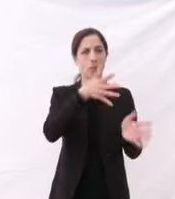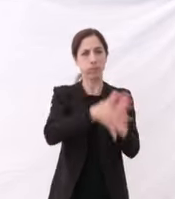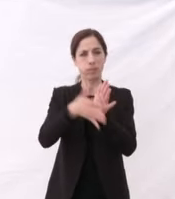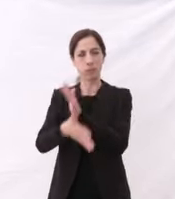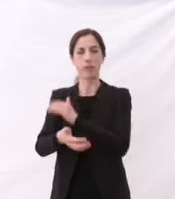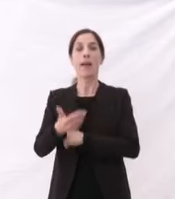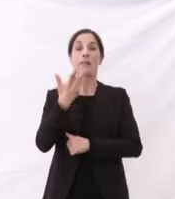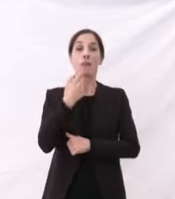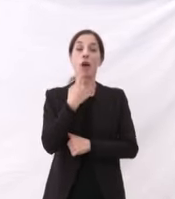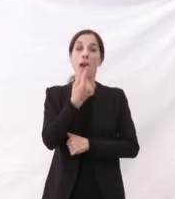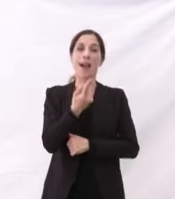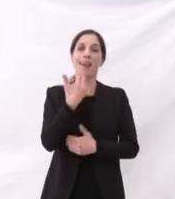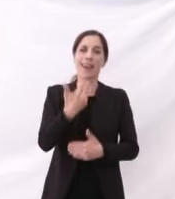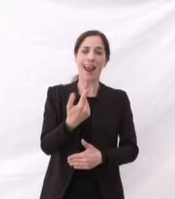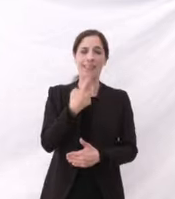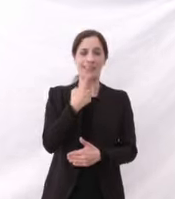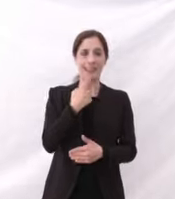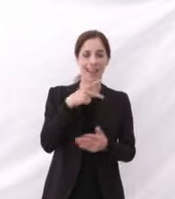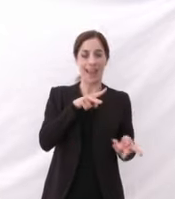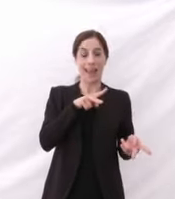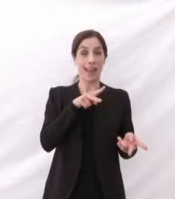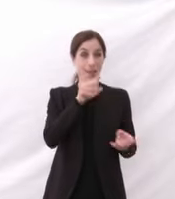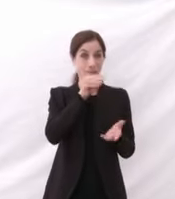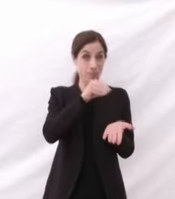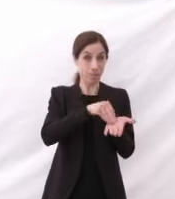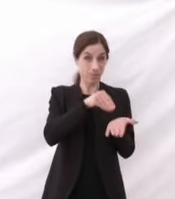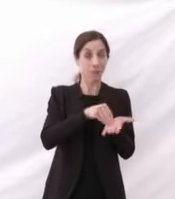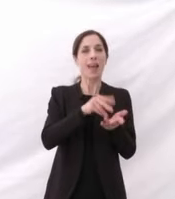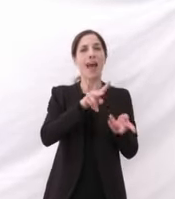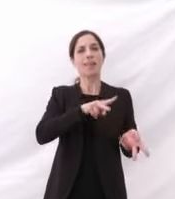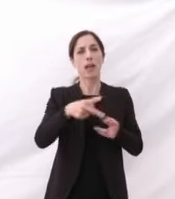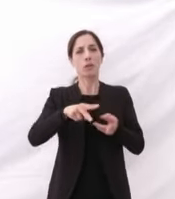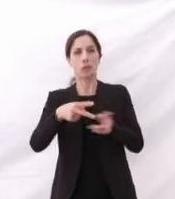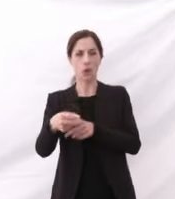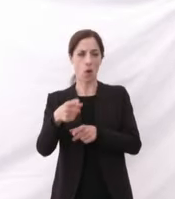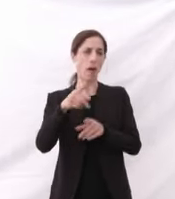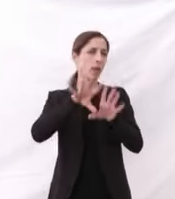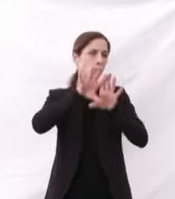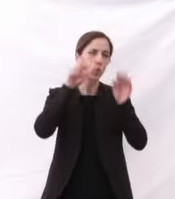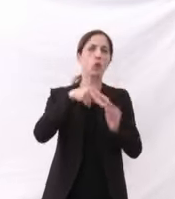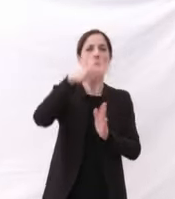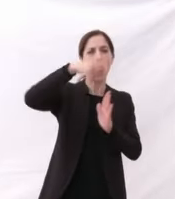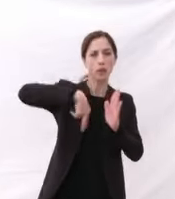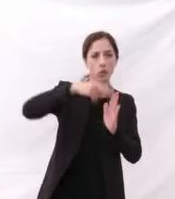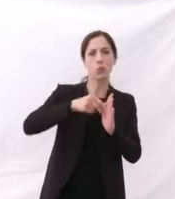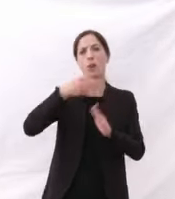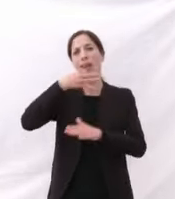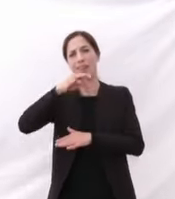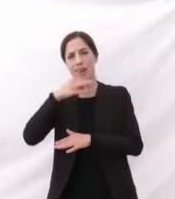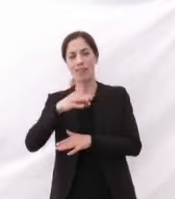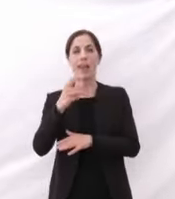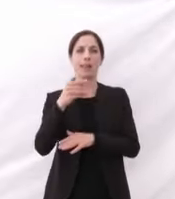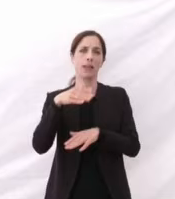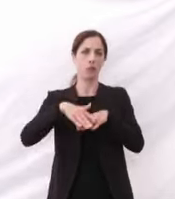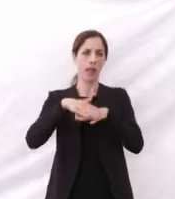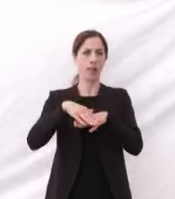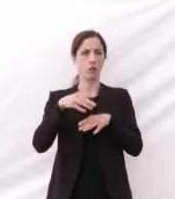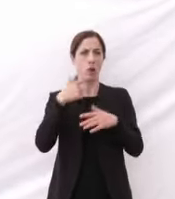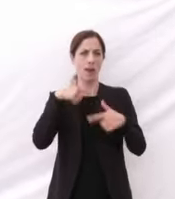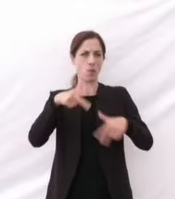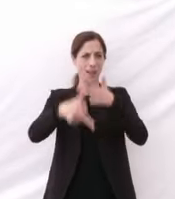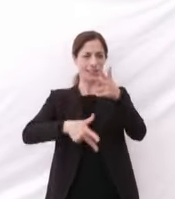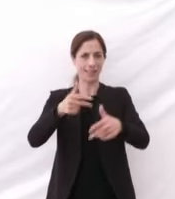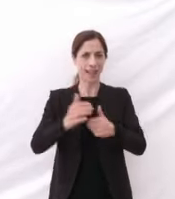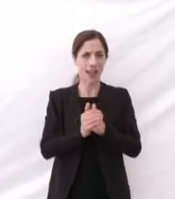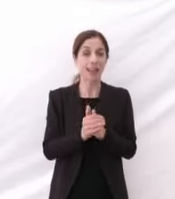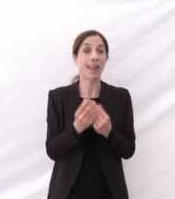traducendo tutta la lettura e tutti i nostri interventi nella lingua dei segni, con ciò consentendo anche a